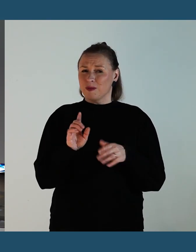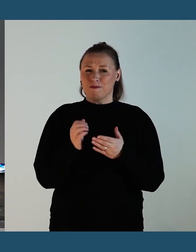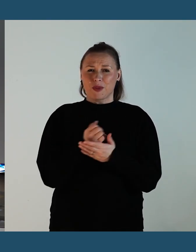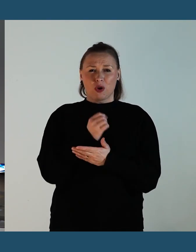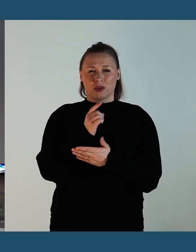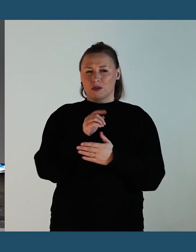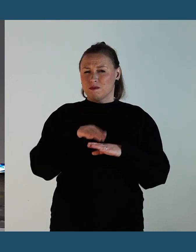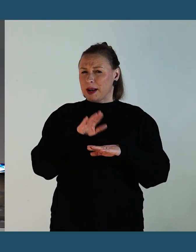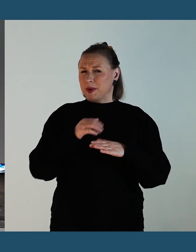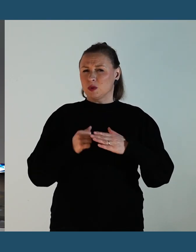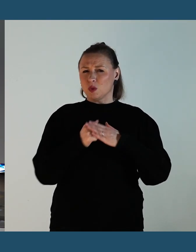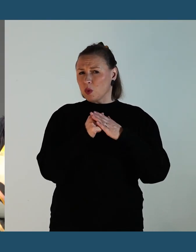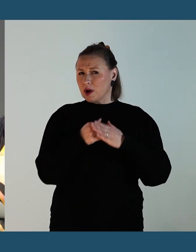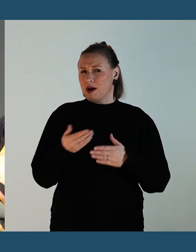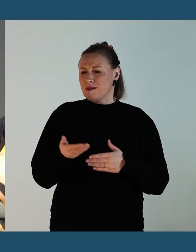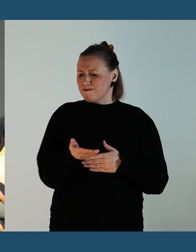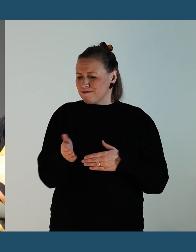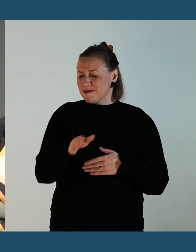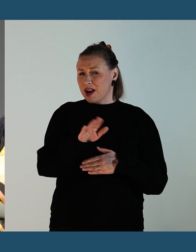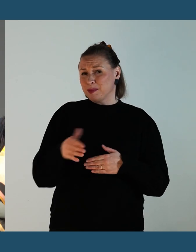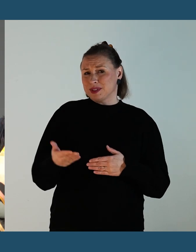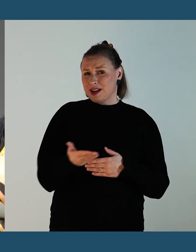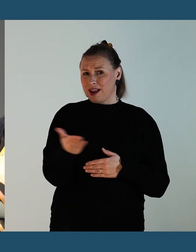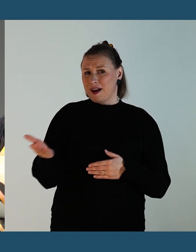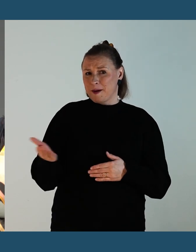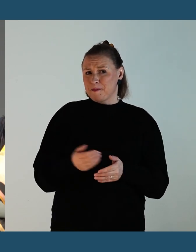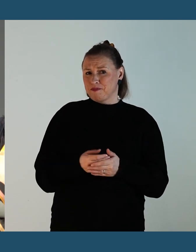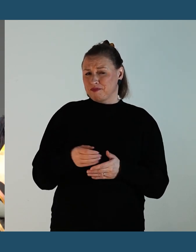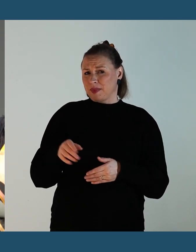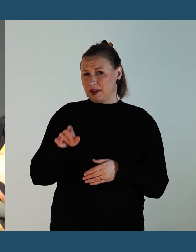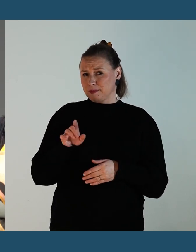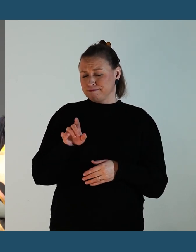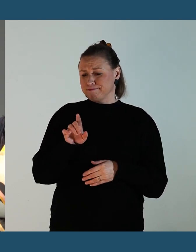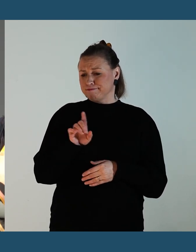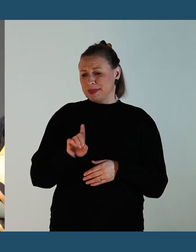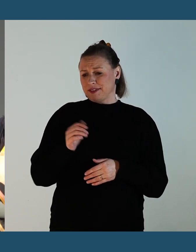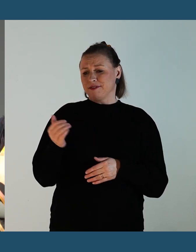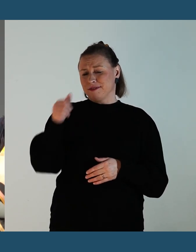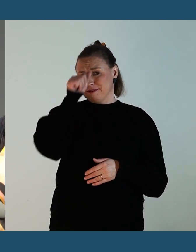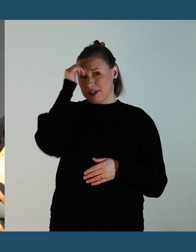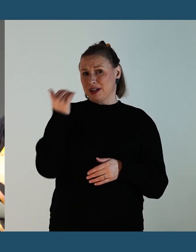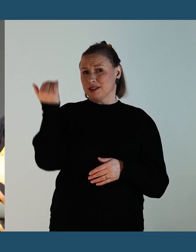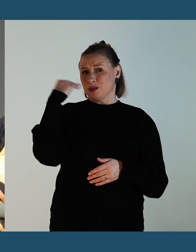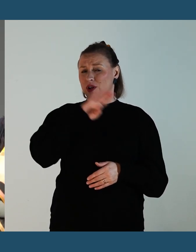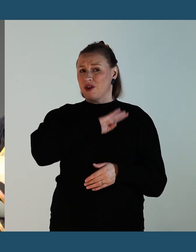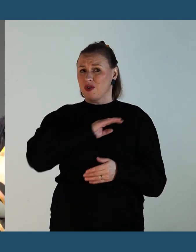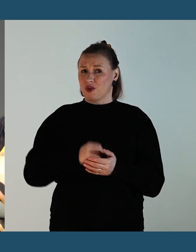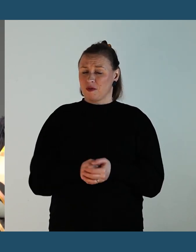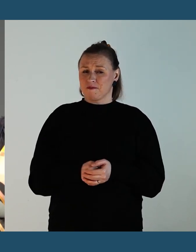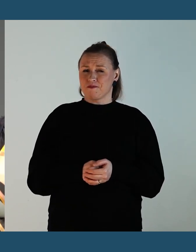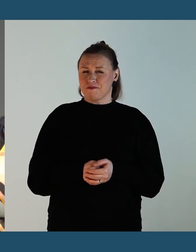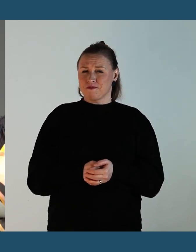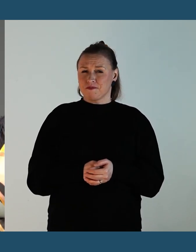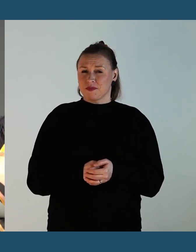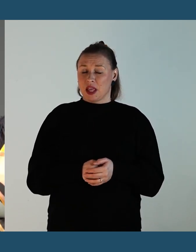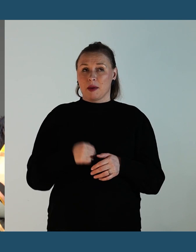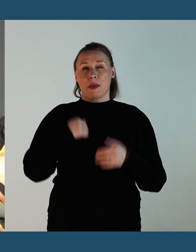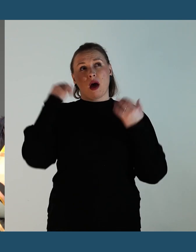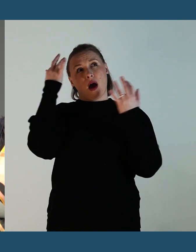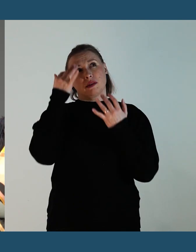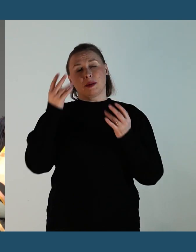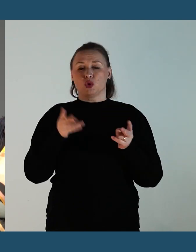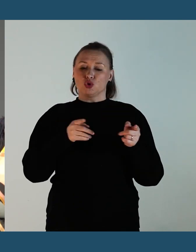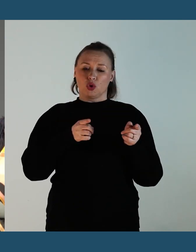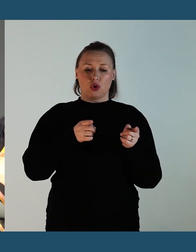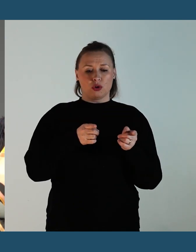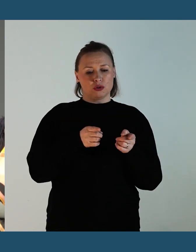enemmän tukea juuri niille lapsille, joissa on vaikeaa taustaa, ja se näkyy erityisesti. Ajattelen myös, että